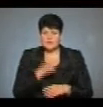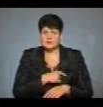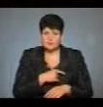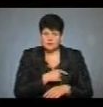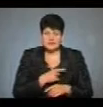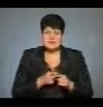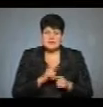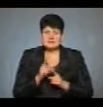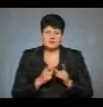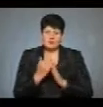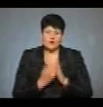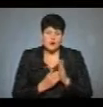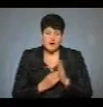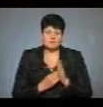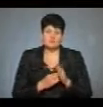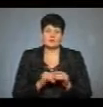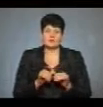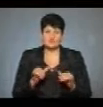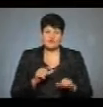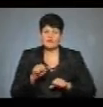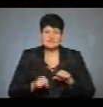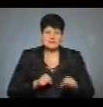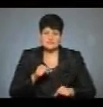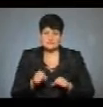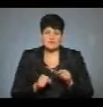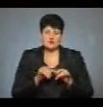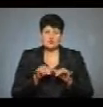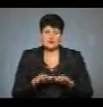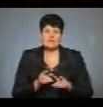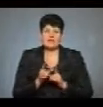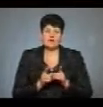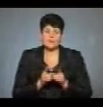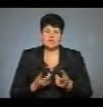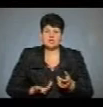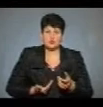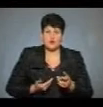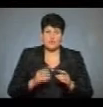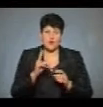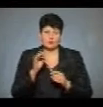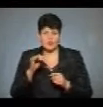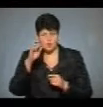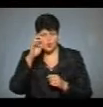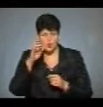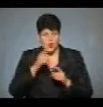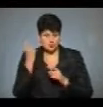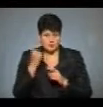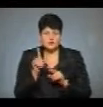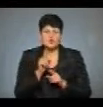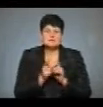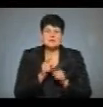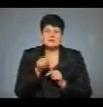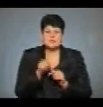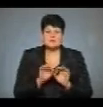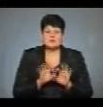це зміни до програми розвитку велосипедної інфраструктури міста та реформа житлово-комунального господарства. Що зміниться у цих сферах, розповів